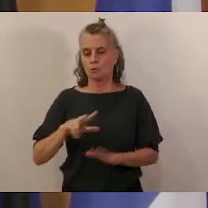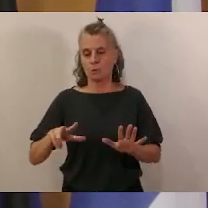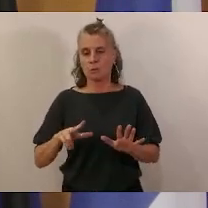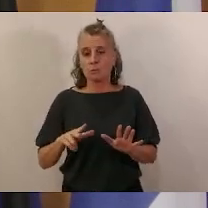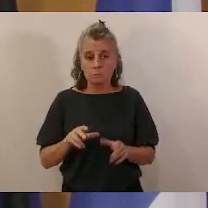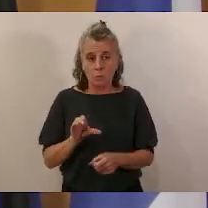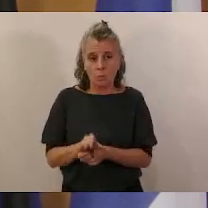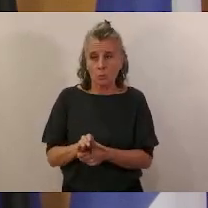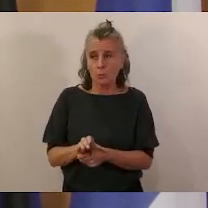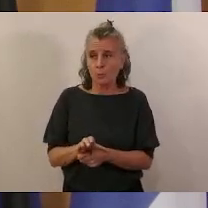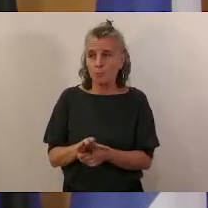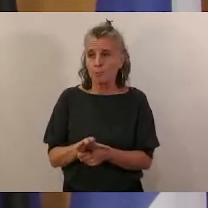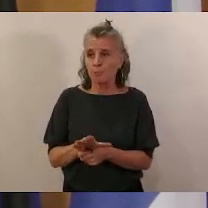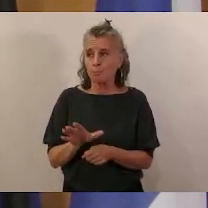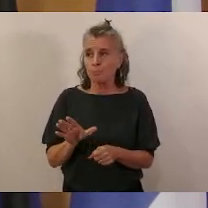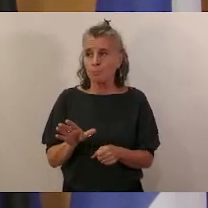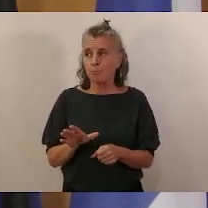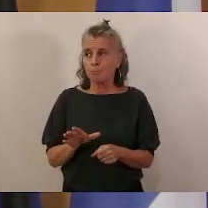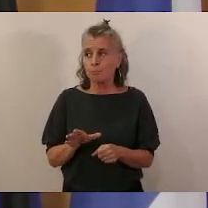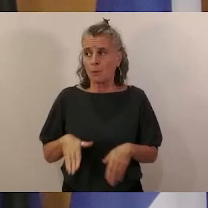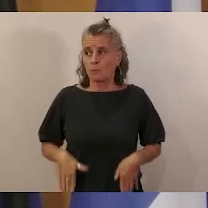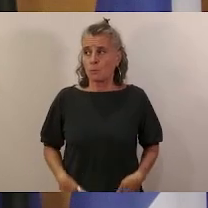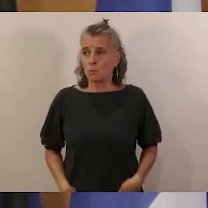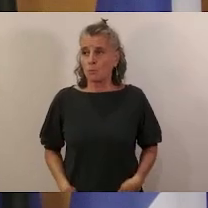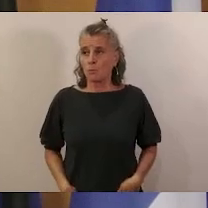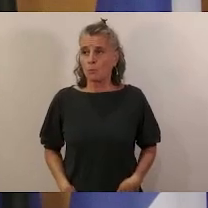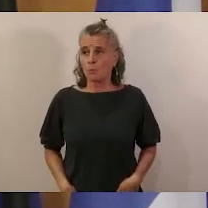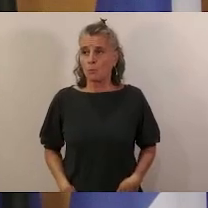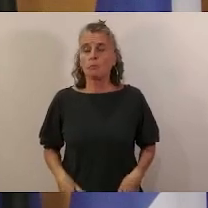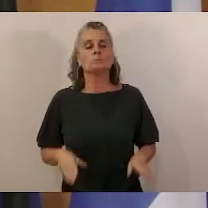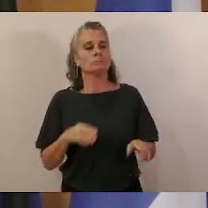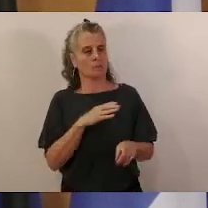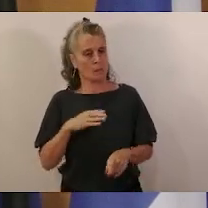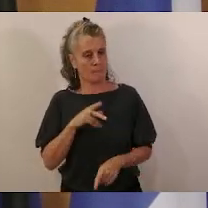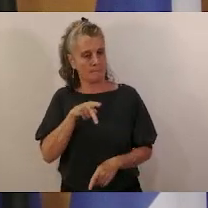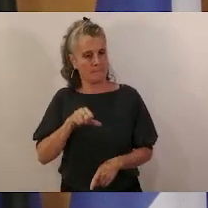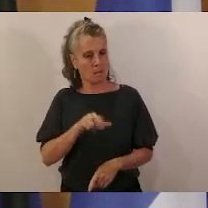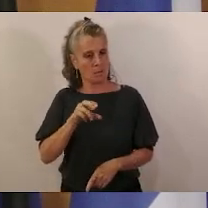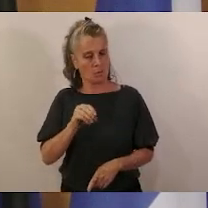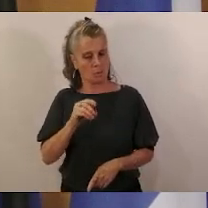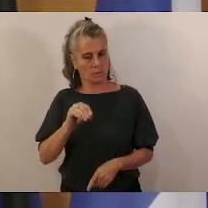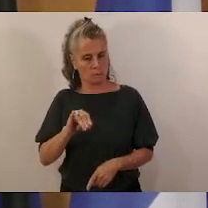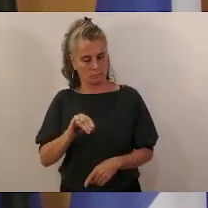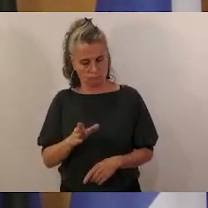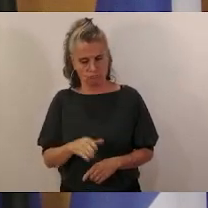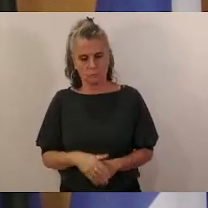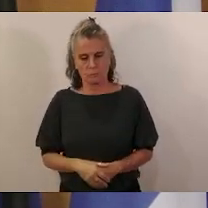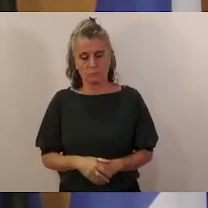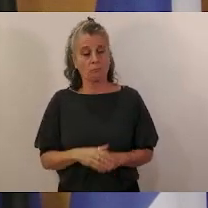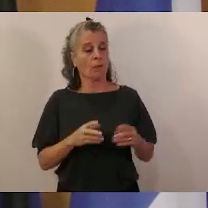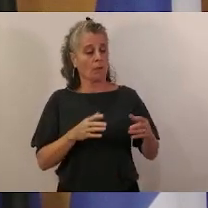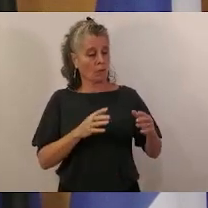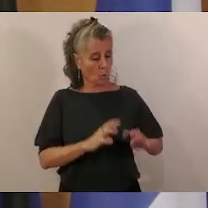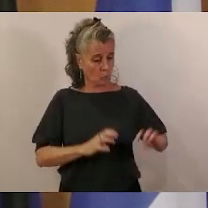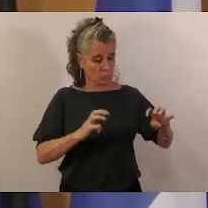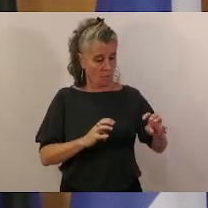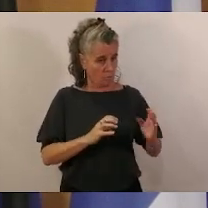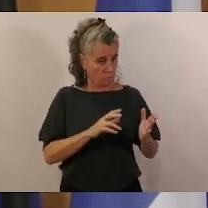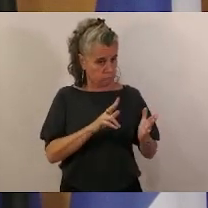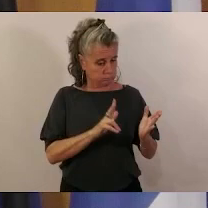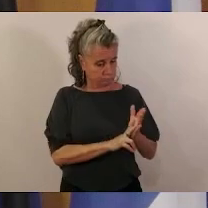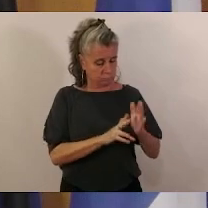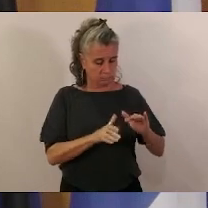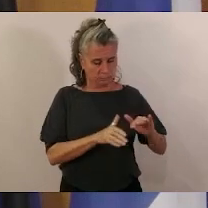contre? Y a-t-il des abstentions? Madame Parodi. Et donc avis favorable du